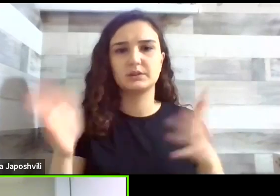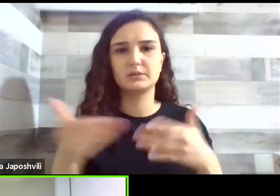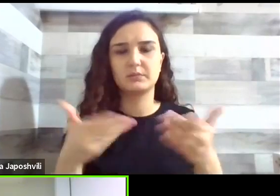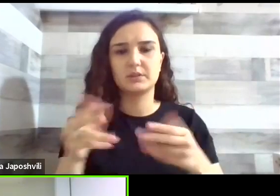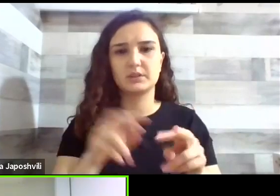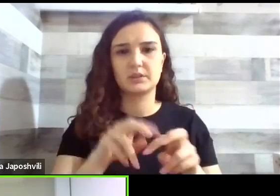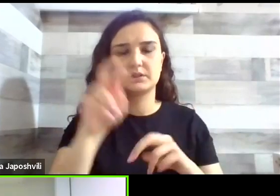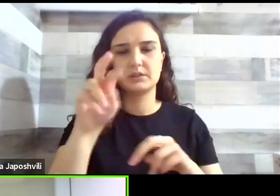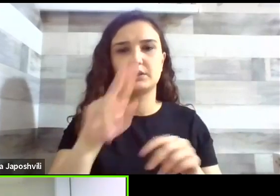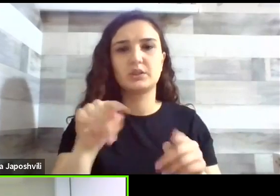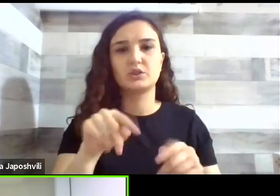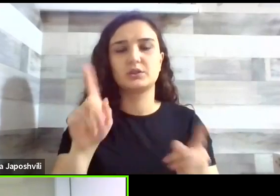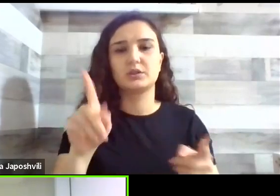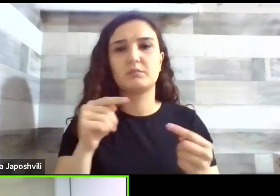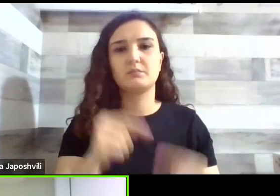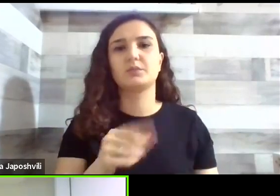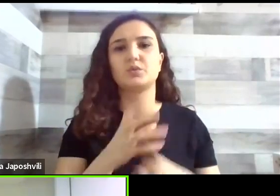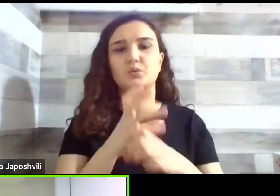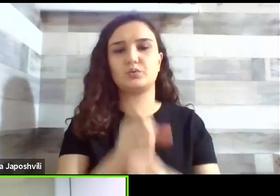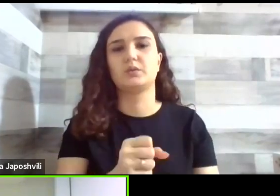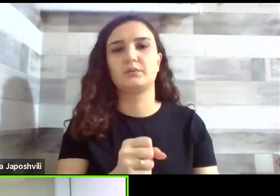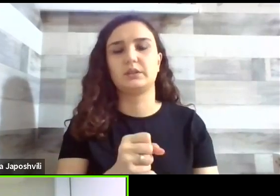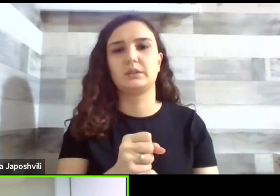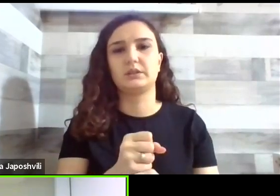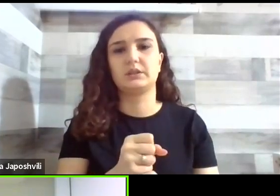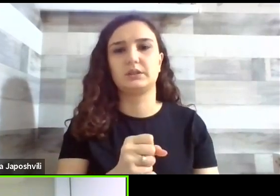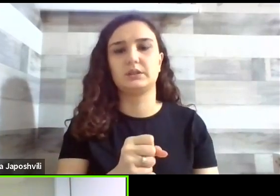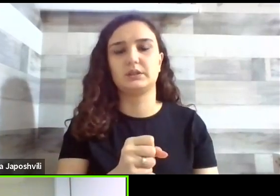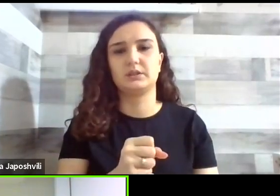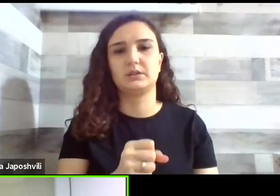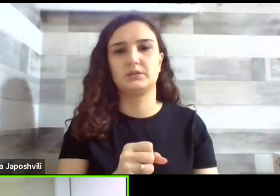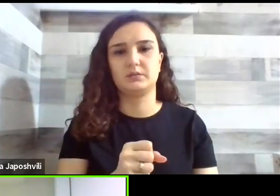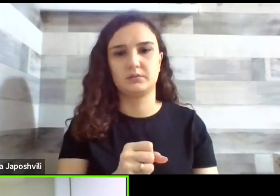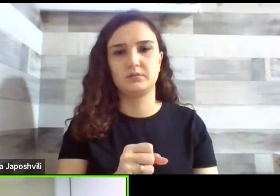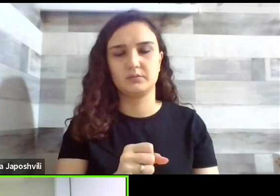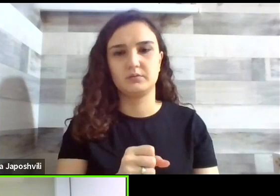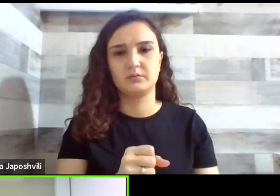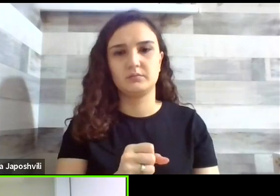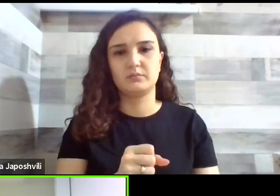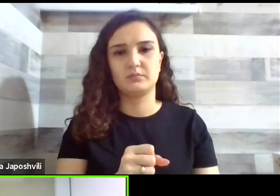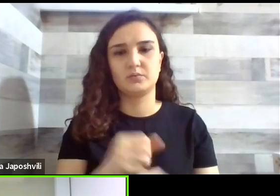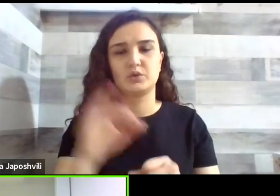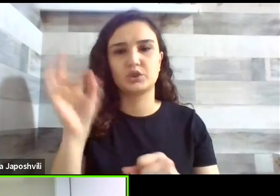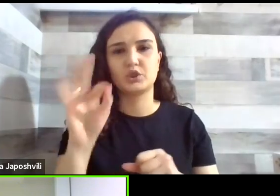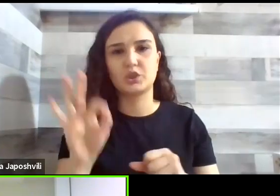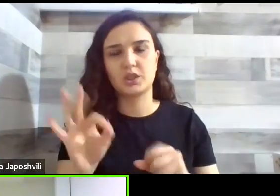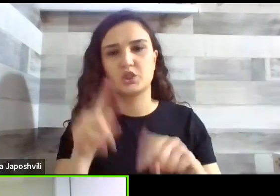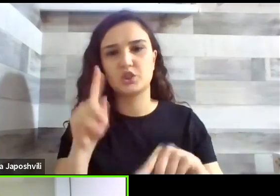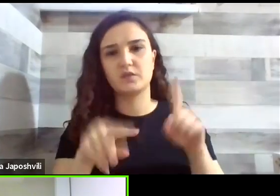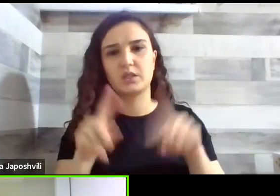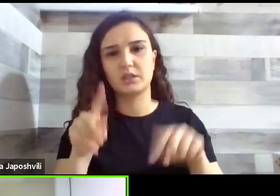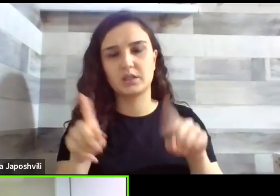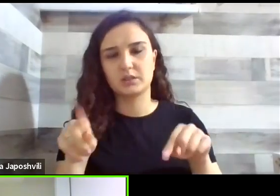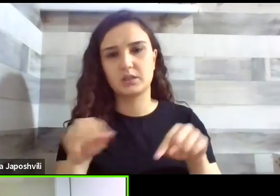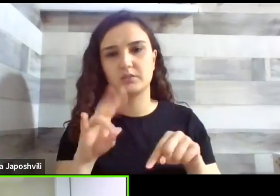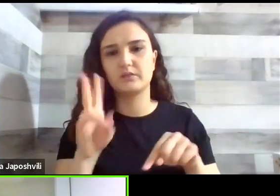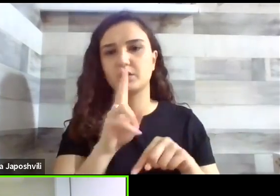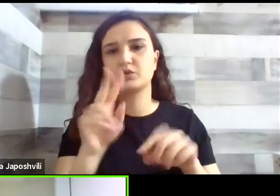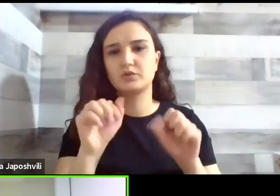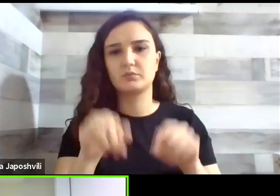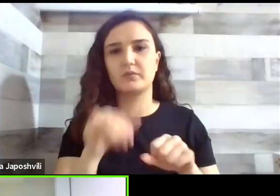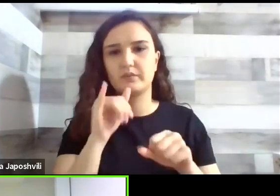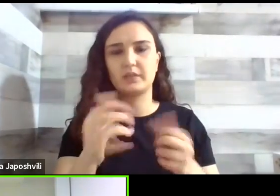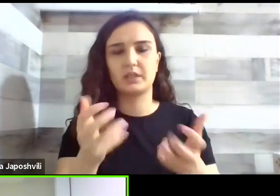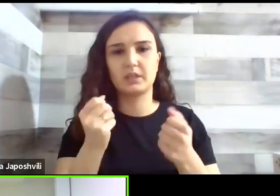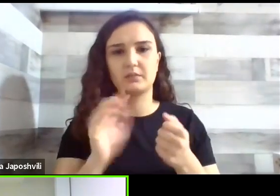და ეს შესაბამისად ზღუდავდეს სიხშირეს. ასე თქვა, უფრო იშვიათად იღებდნენ სამ ფაქტორად ვიღაცები შეიძლება ვერ